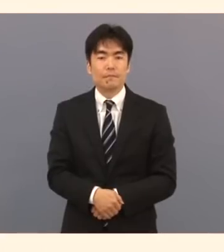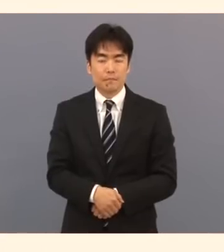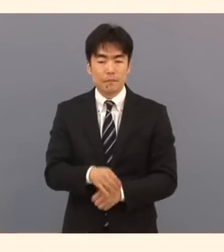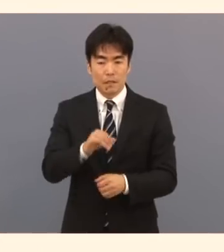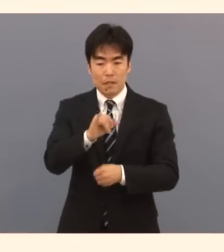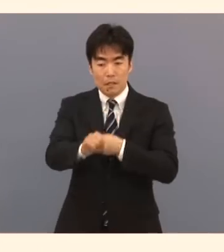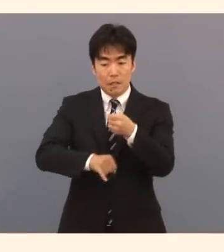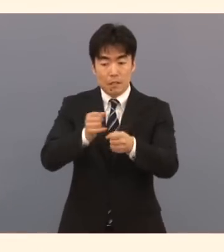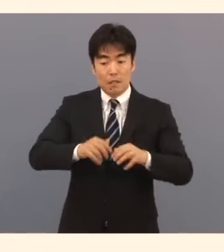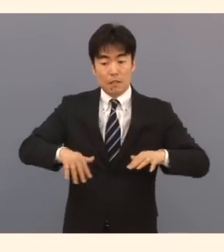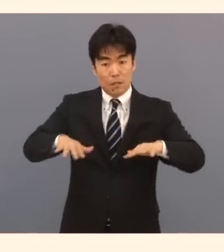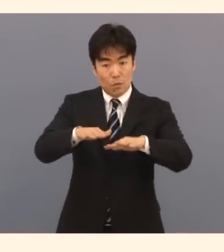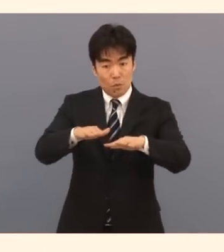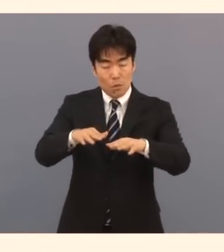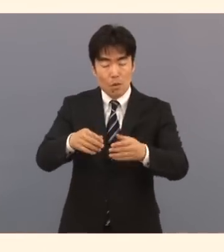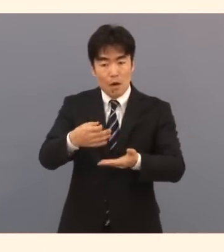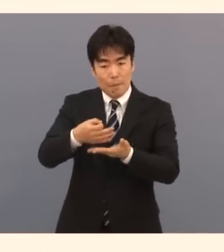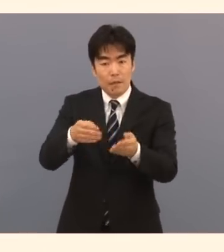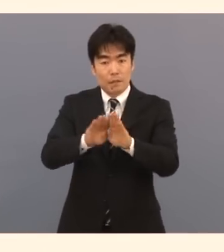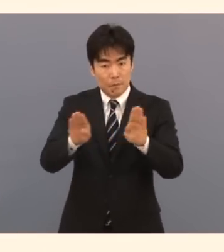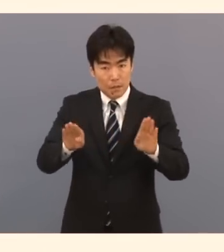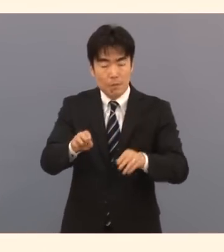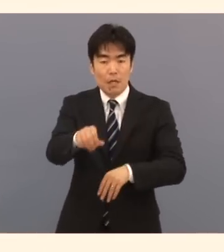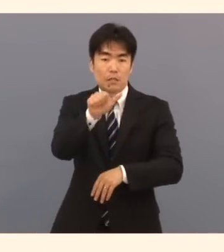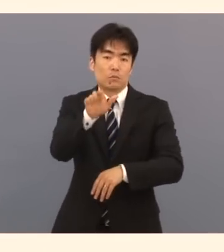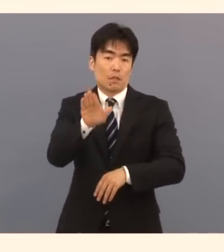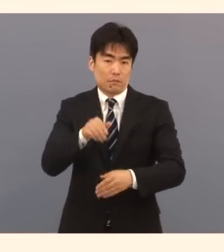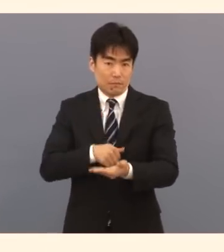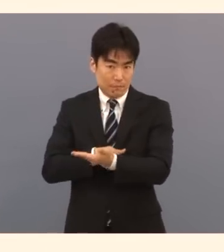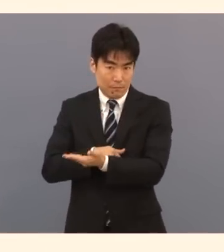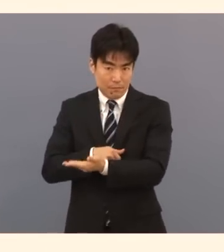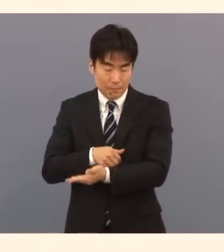インターネット販売が始まったのは5品です。